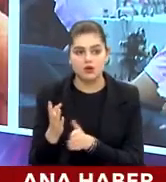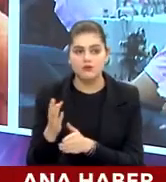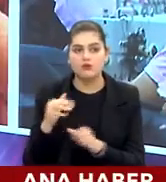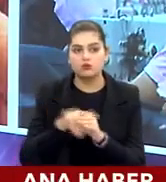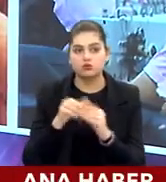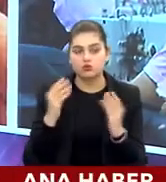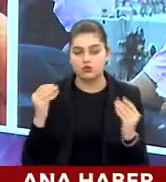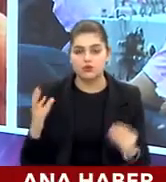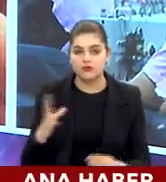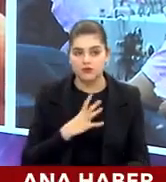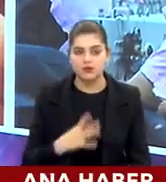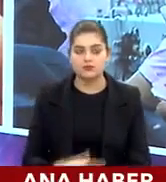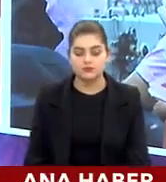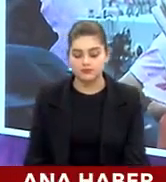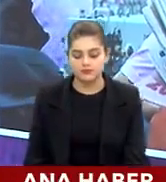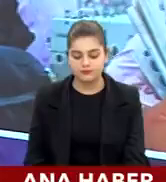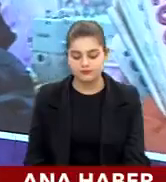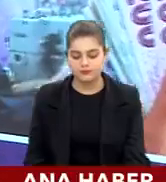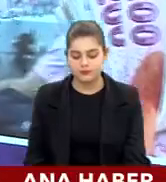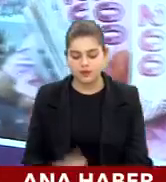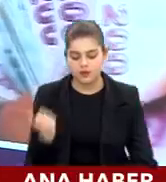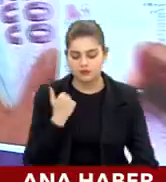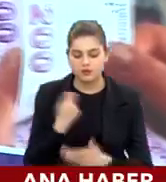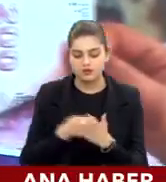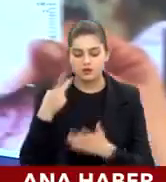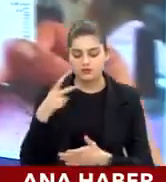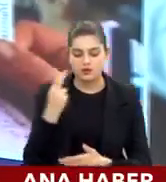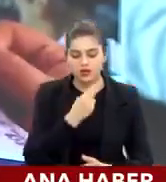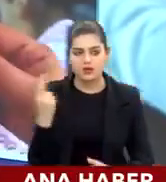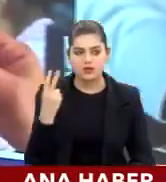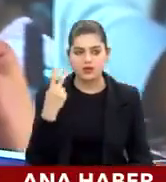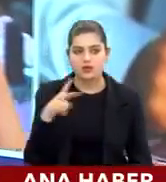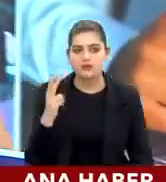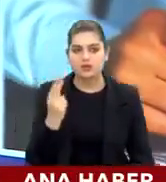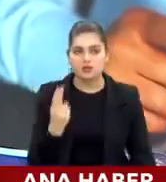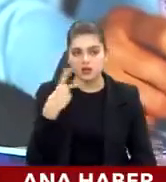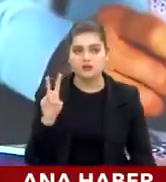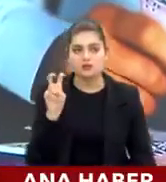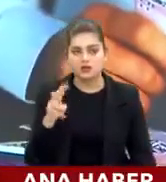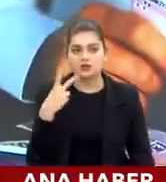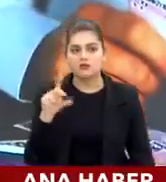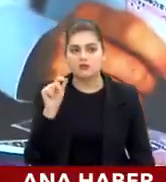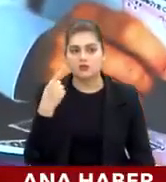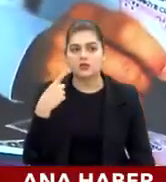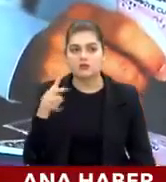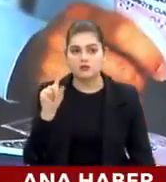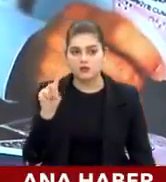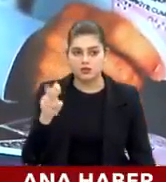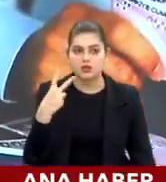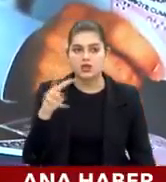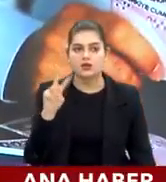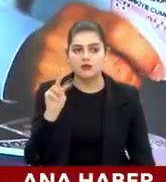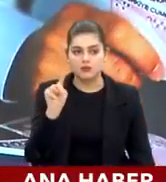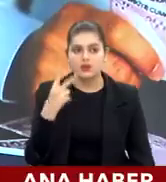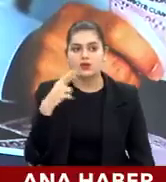ile oy çokluğuyla alınıyor asgari ücret sadece 2007 2008 11 18 21 ve 22 yıllarında yani